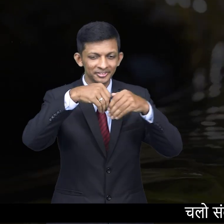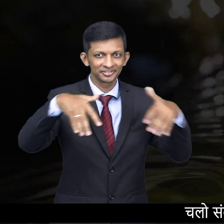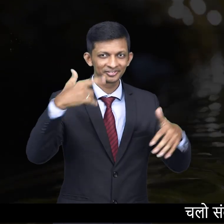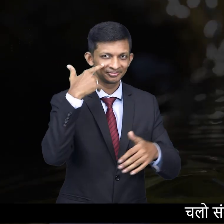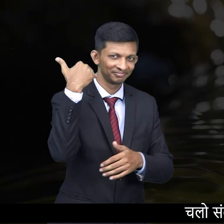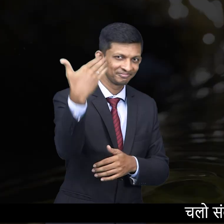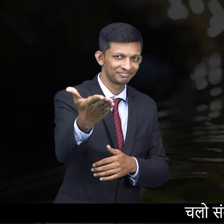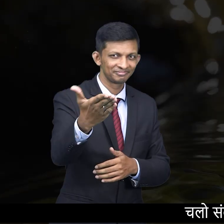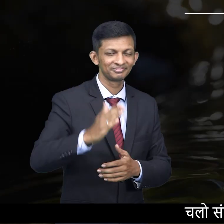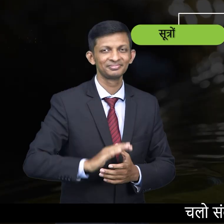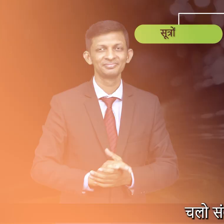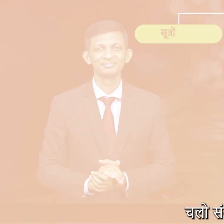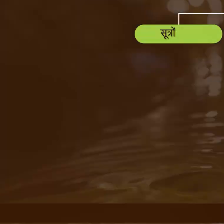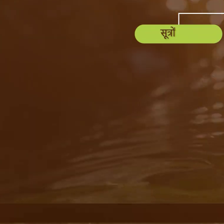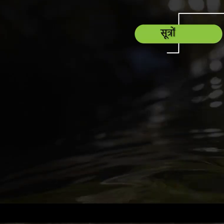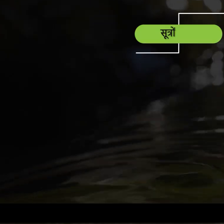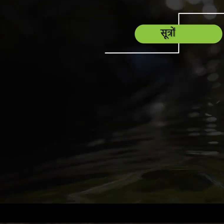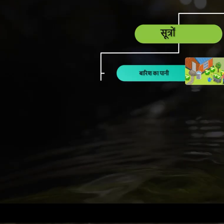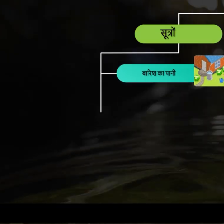चलो संकल्पना मानचित्र देखते हैं।